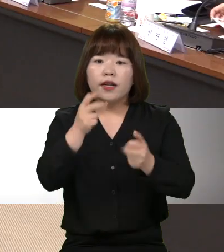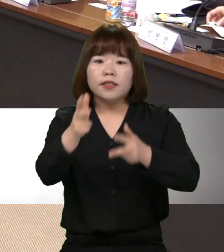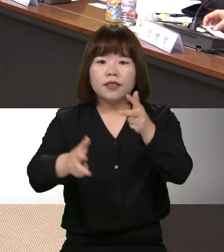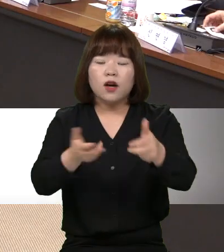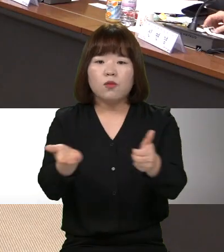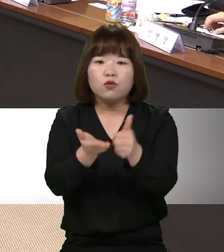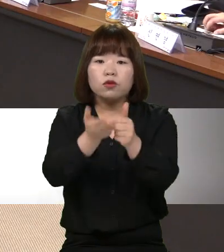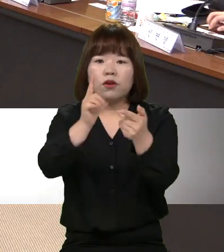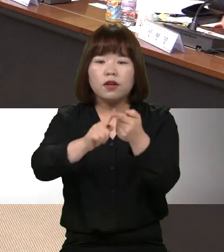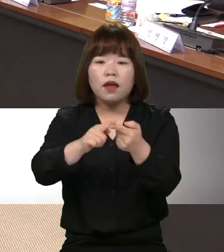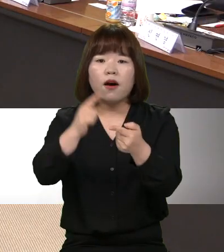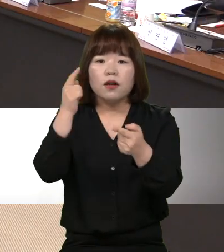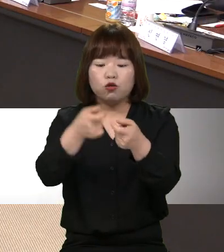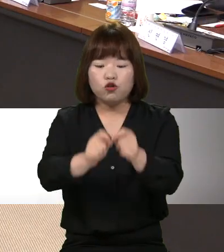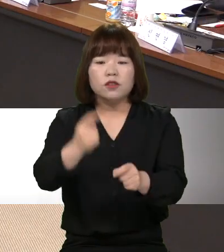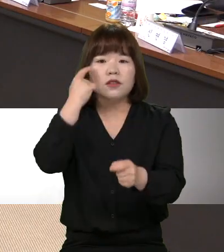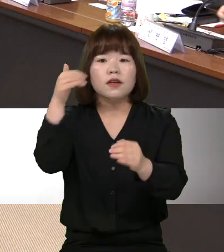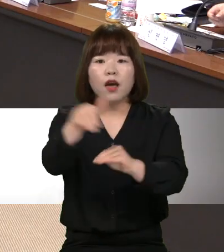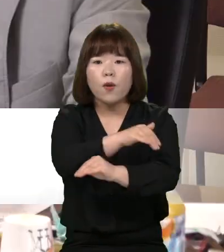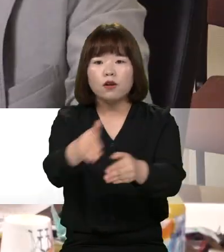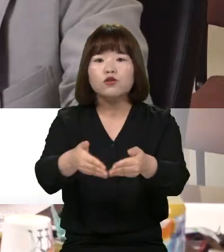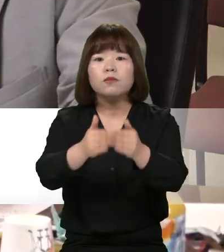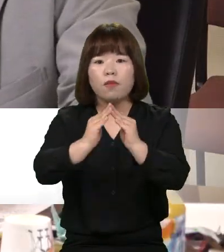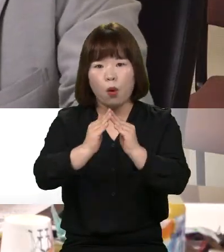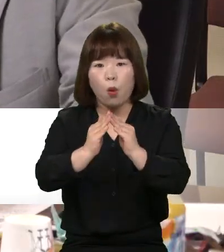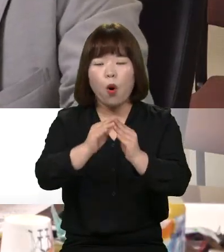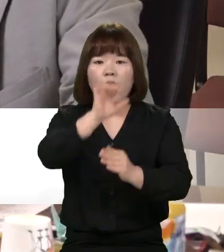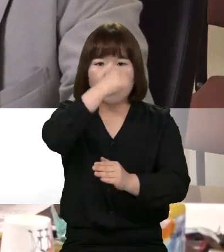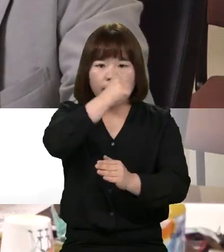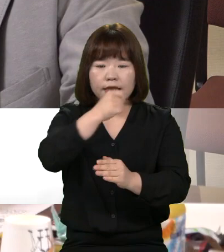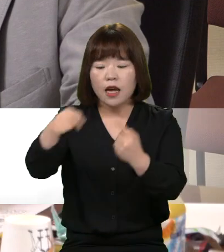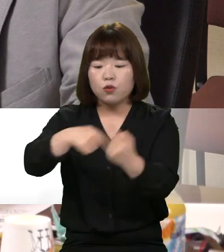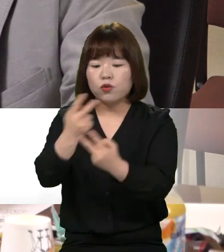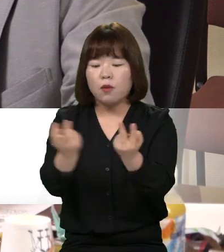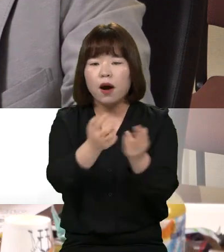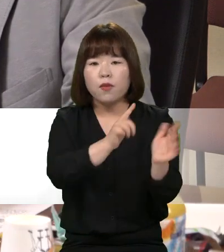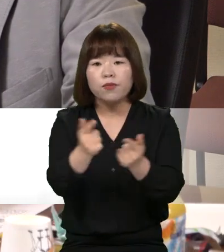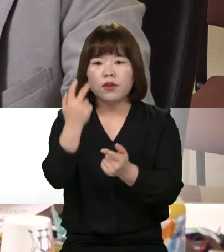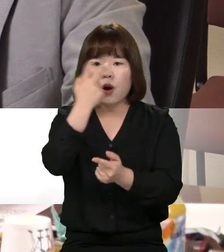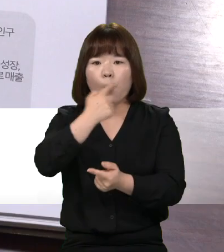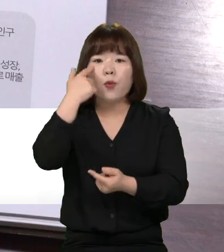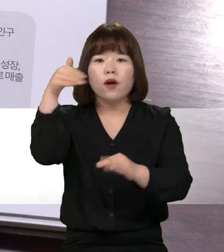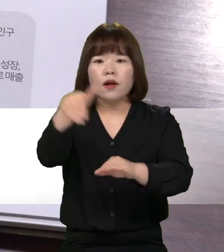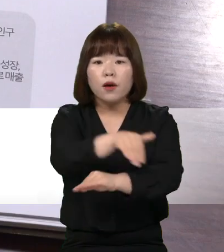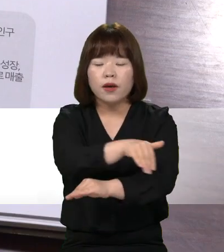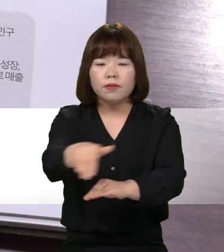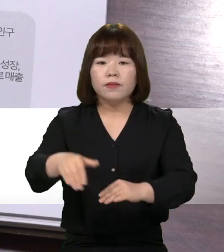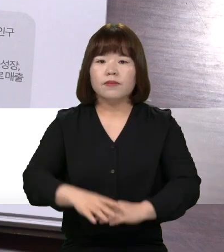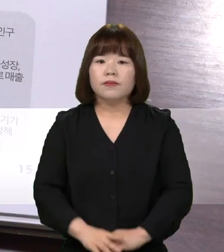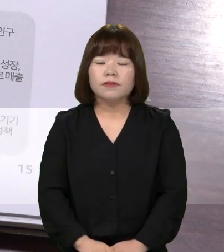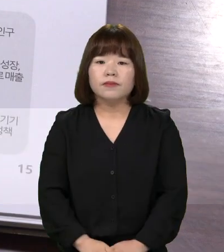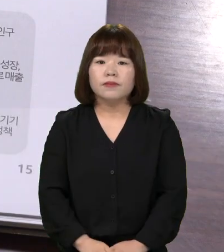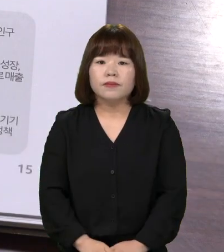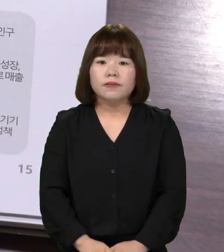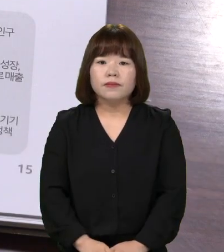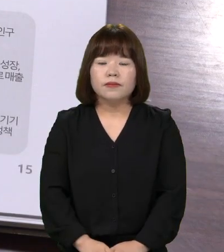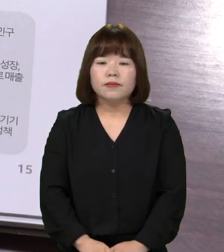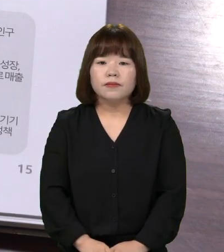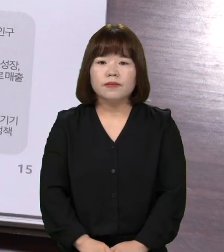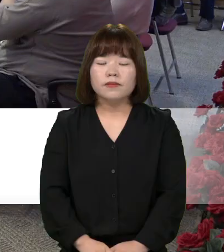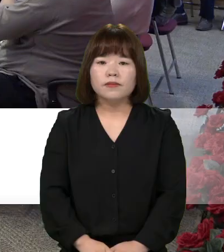산업 육성에 대한 구체적인 로드맵을 수립하고 재원 확보 및 운영 방안 등을 검토할 계획입니다